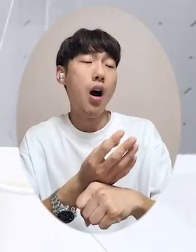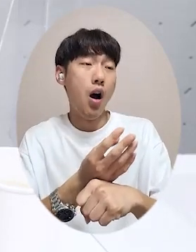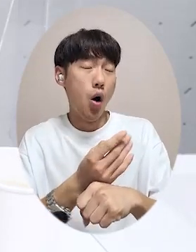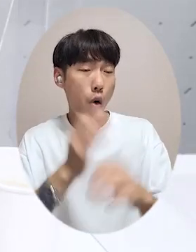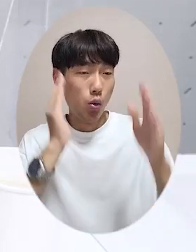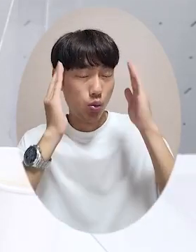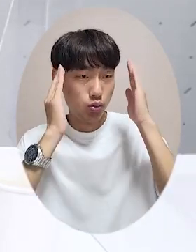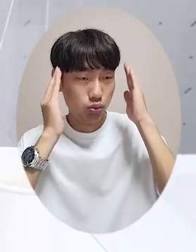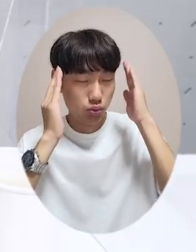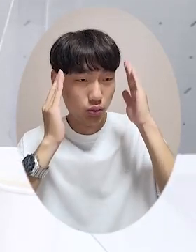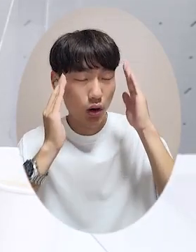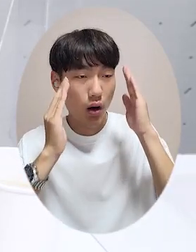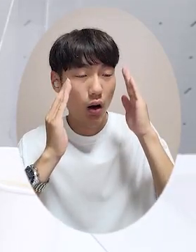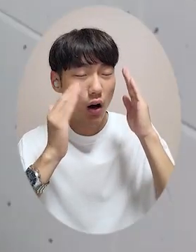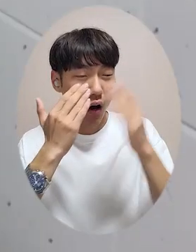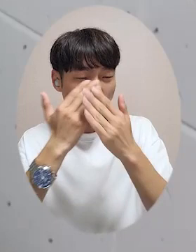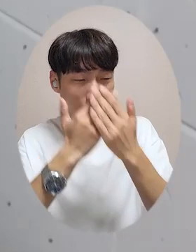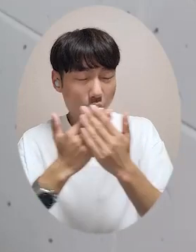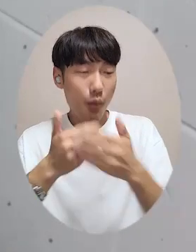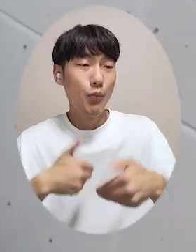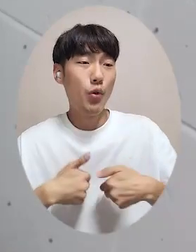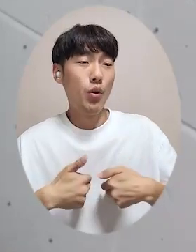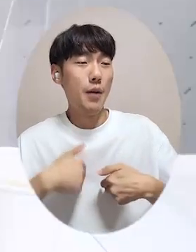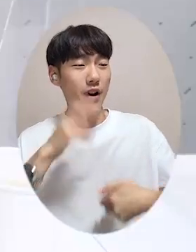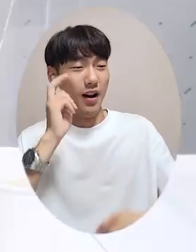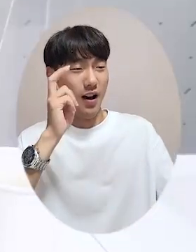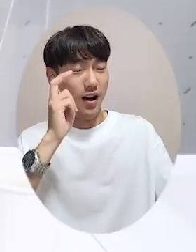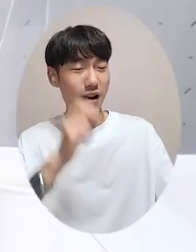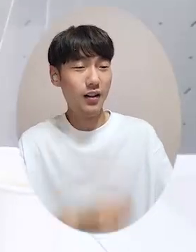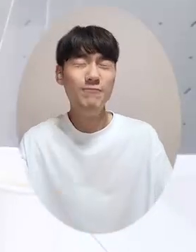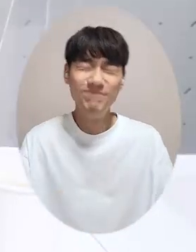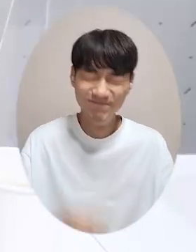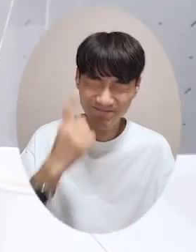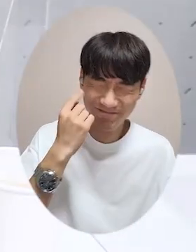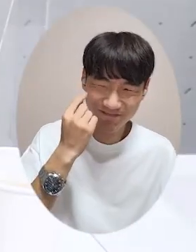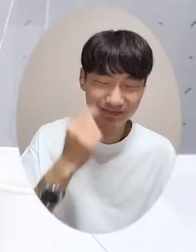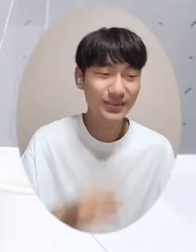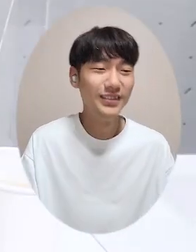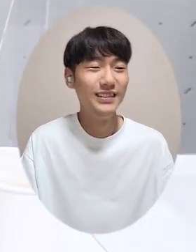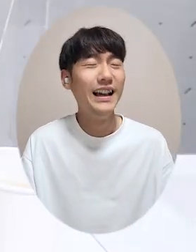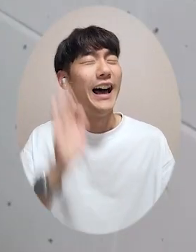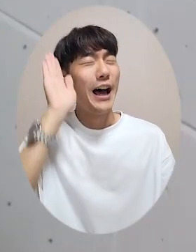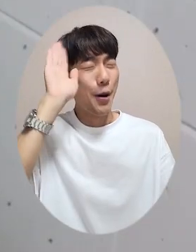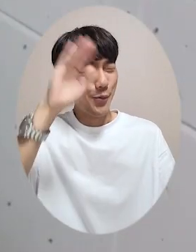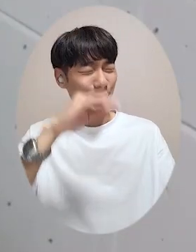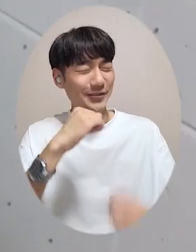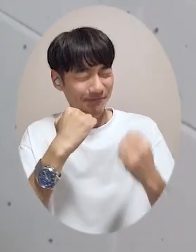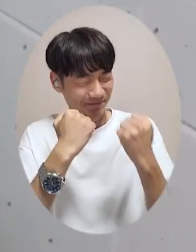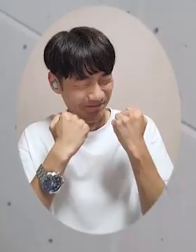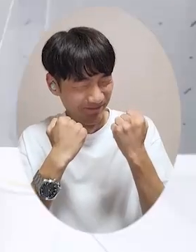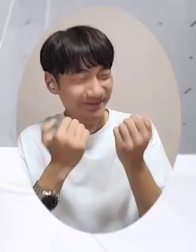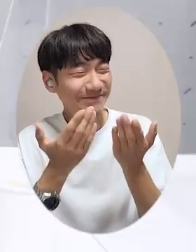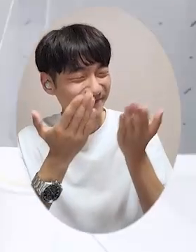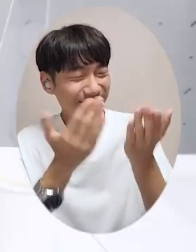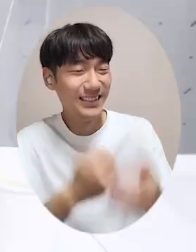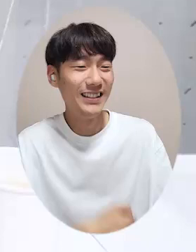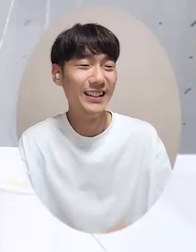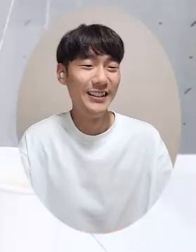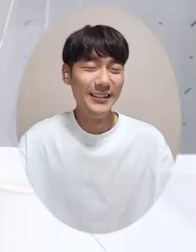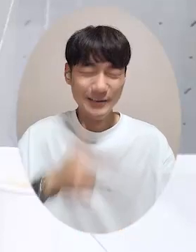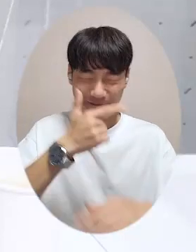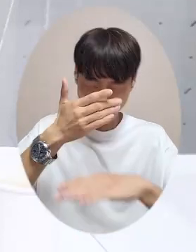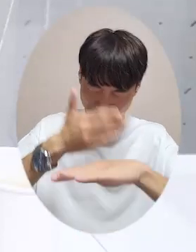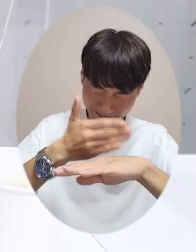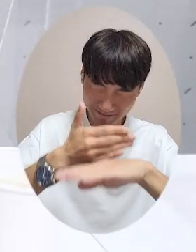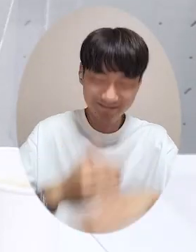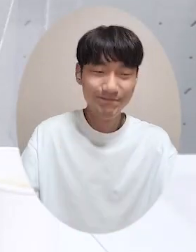많은 공부를 해야 되지 않을까 네, 생각이 맞습니다. 드네요. 네, 앞으로 열심히 응원하도록 하겠습니다. 고맙습니다. 네, 이제